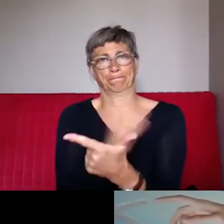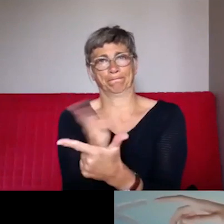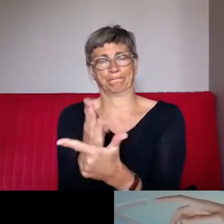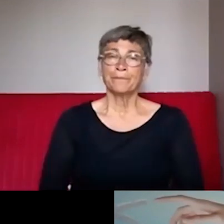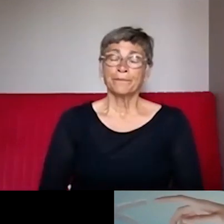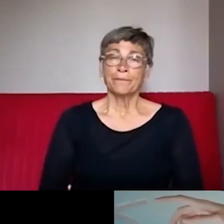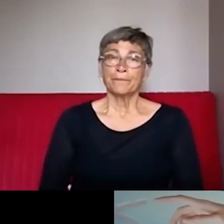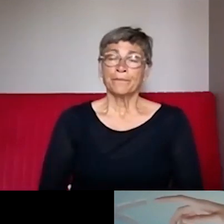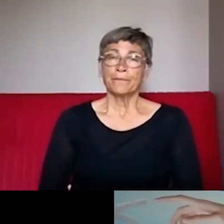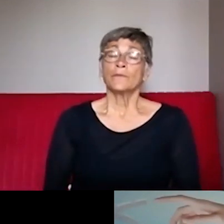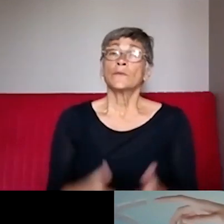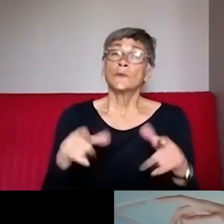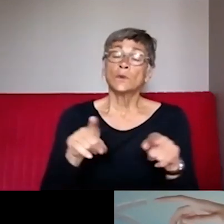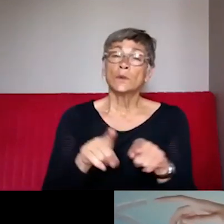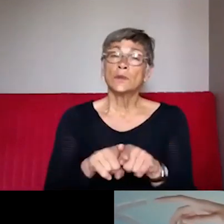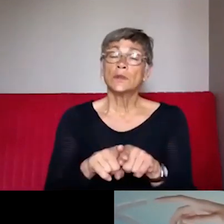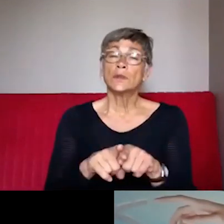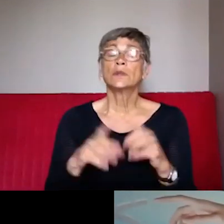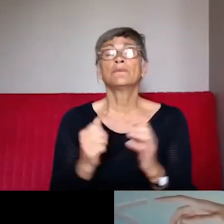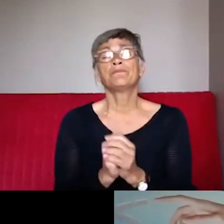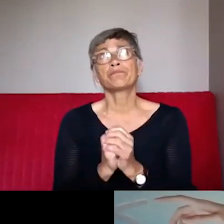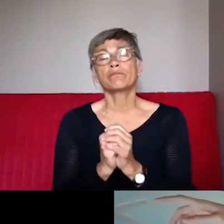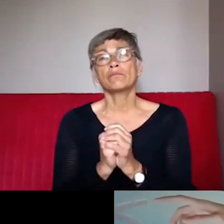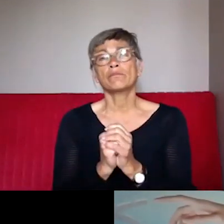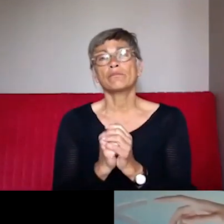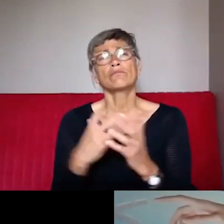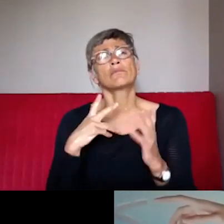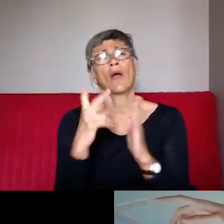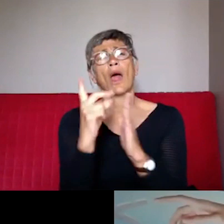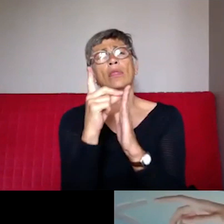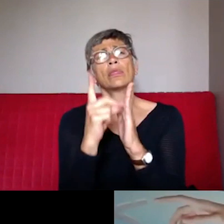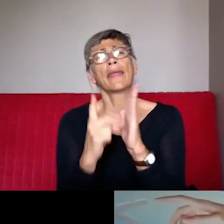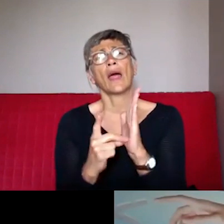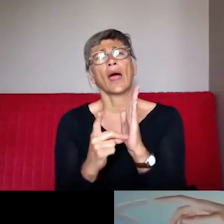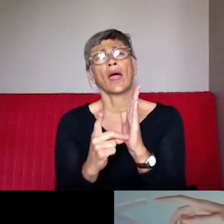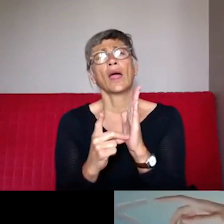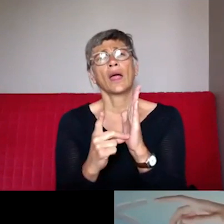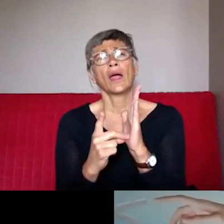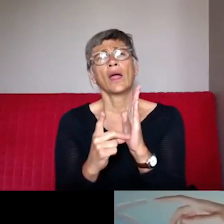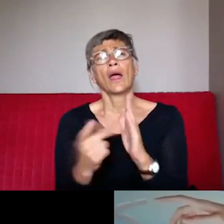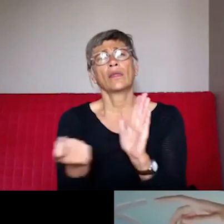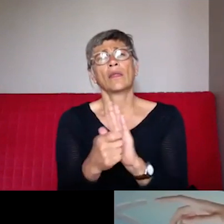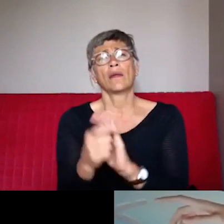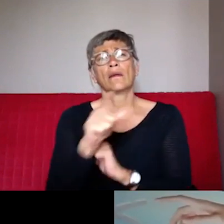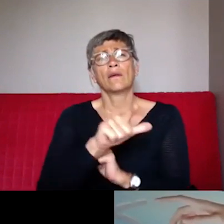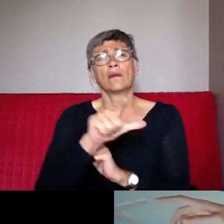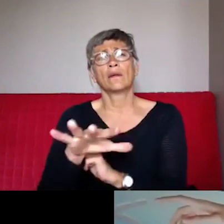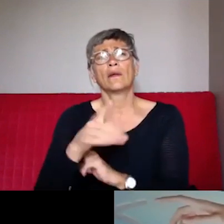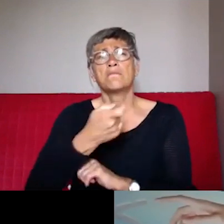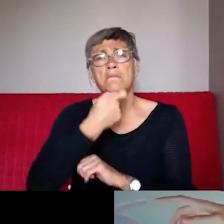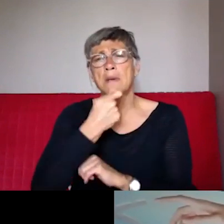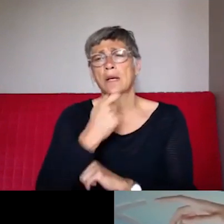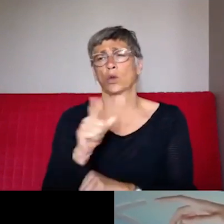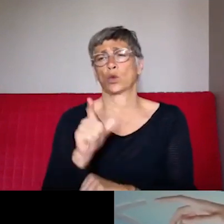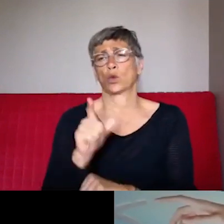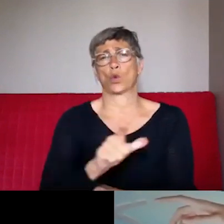Je vais revenir aussi sur un décret qui vient de sortir le 25 mars 2020, donc c'est